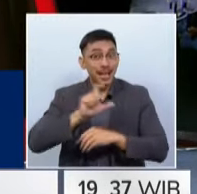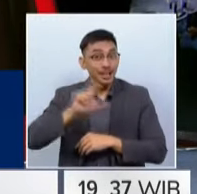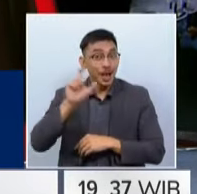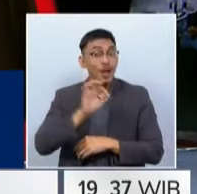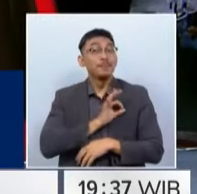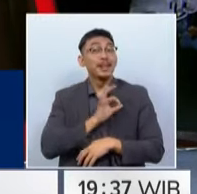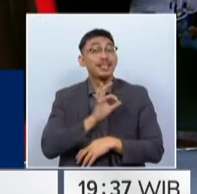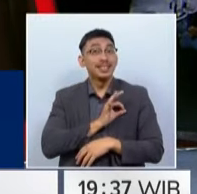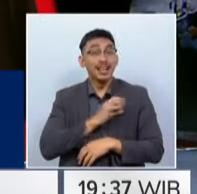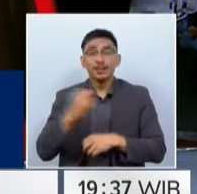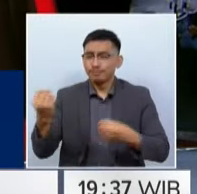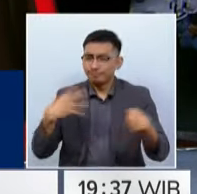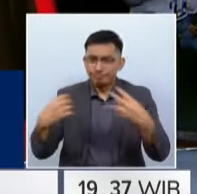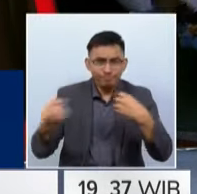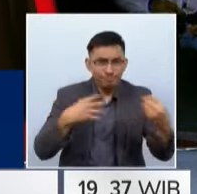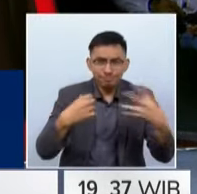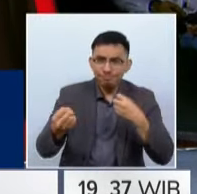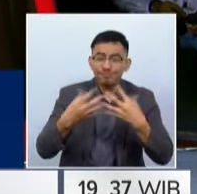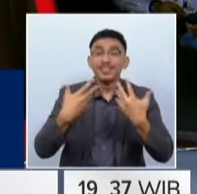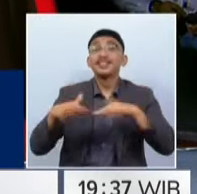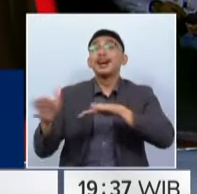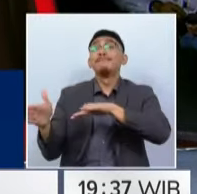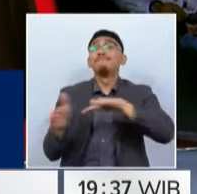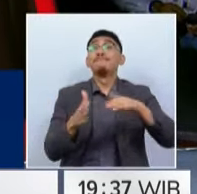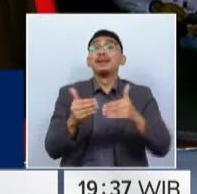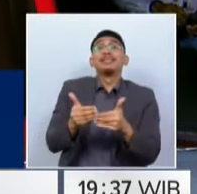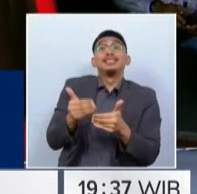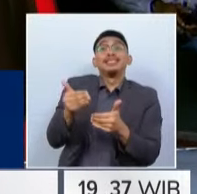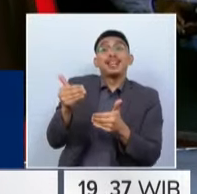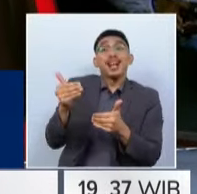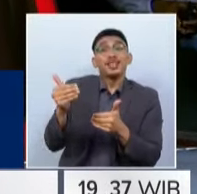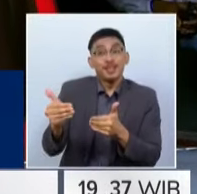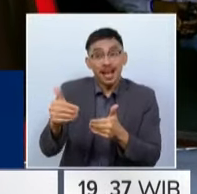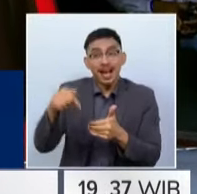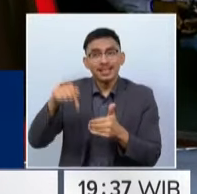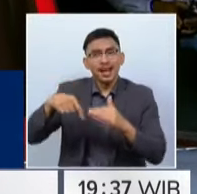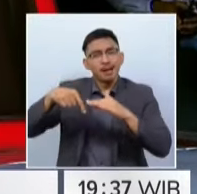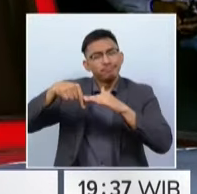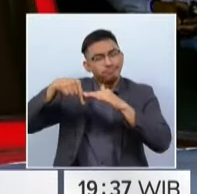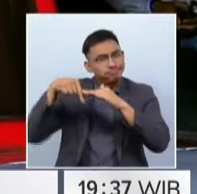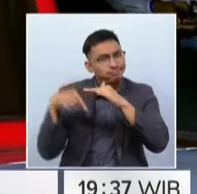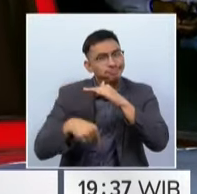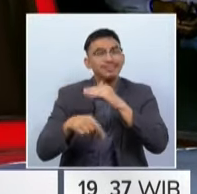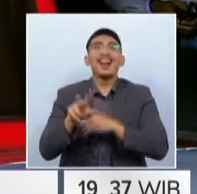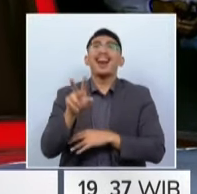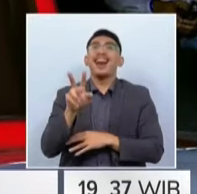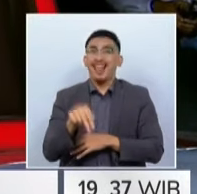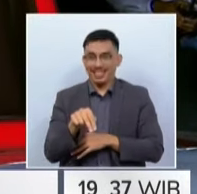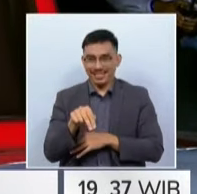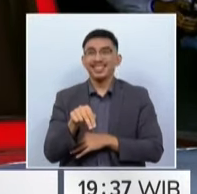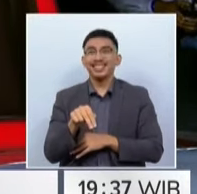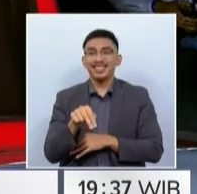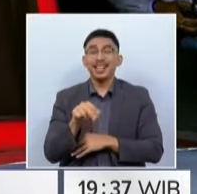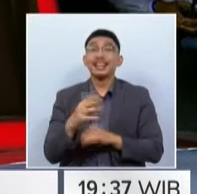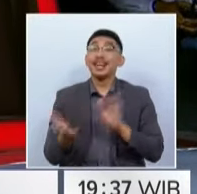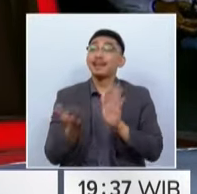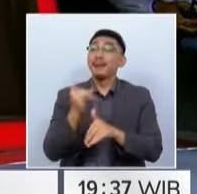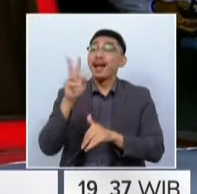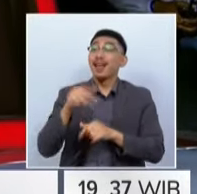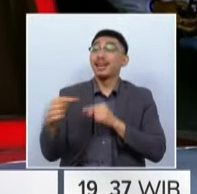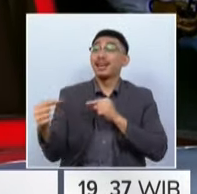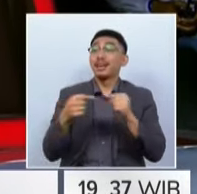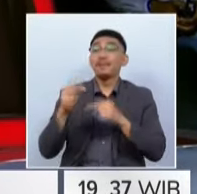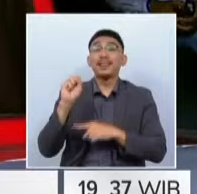disampaikan nanti di segmen berikutnya akan kita perdalam lagi kita akan kembali dalam acara debat ketiga